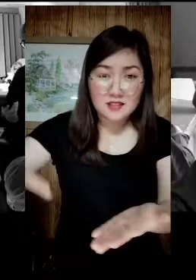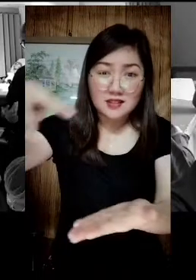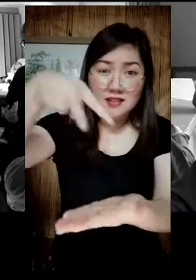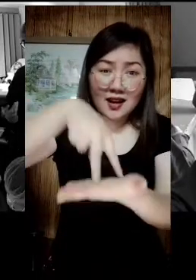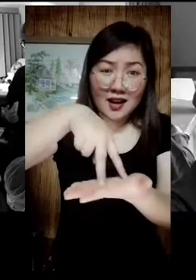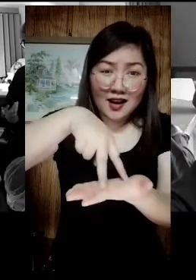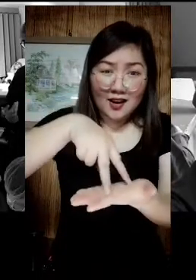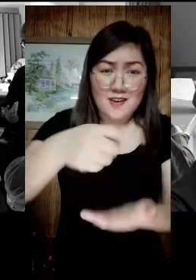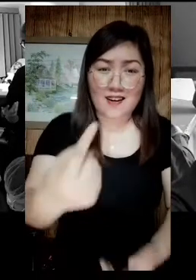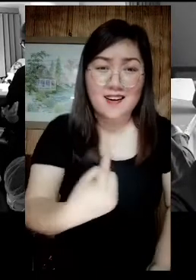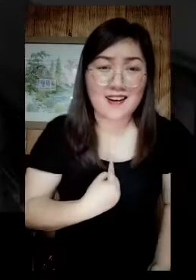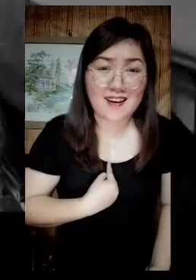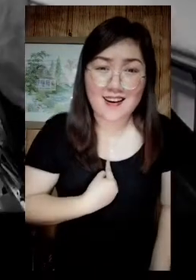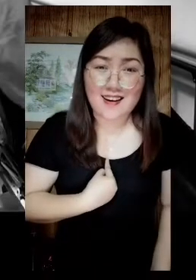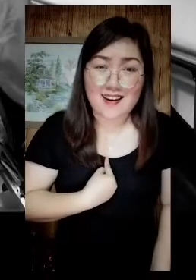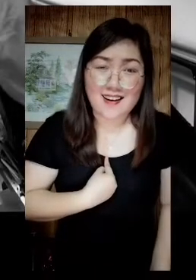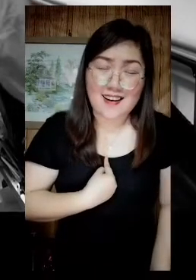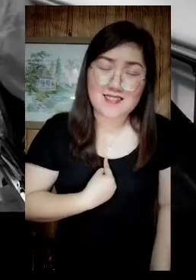babangon tayo.